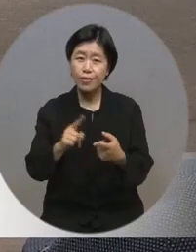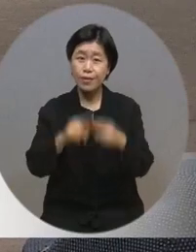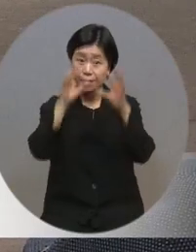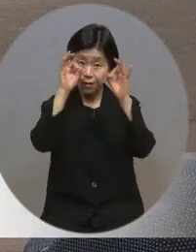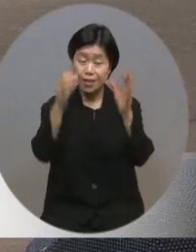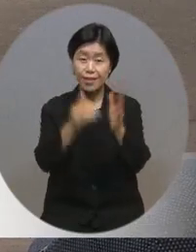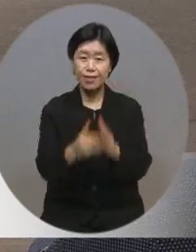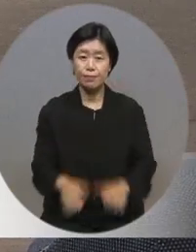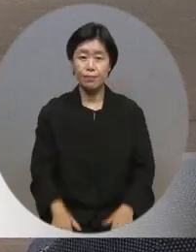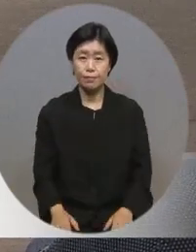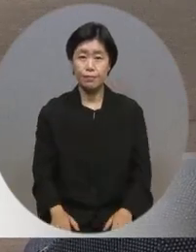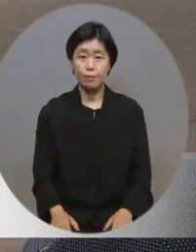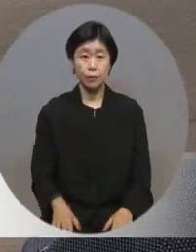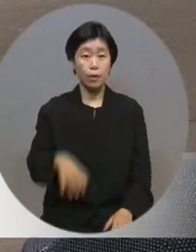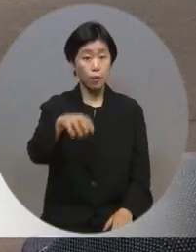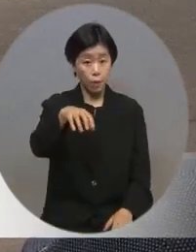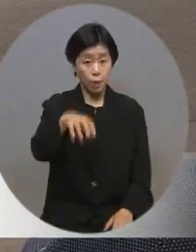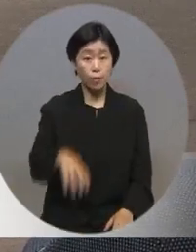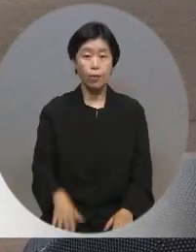이 지체장애인 쉼터가